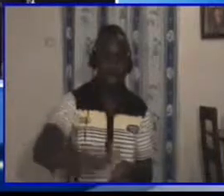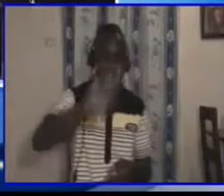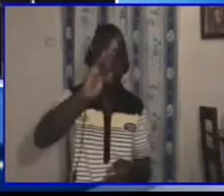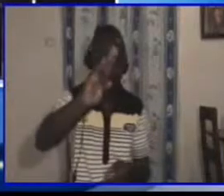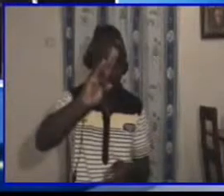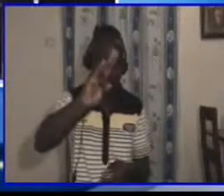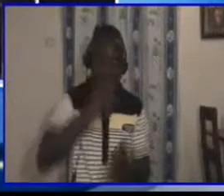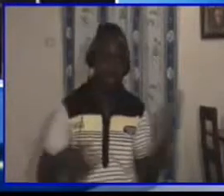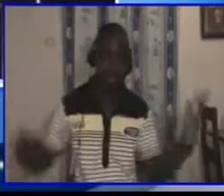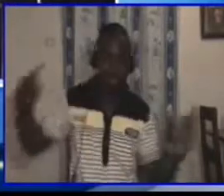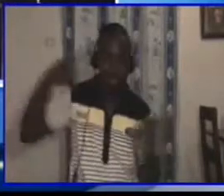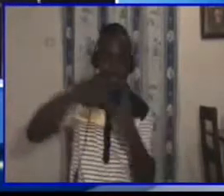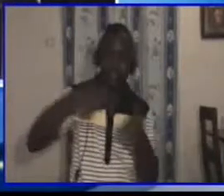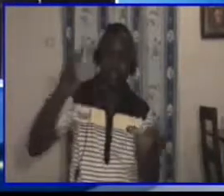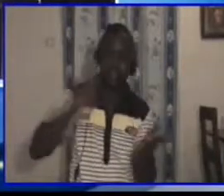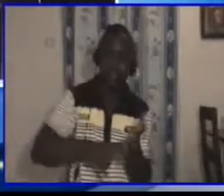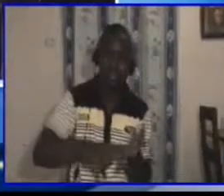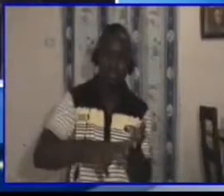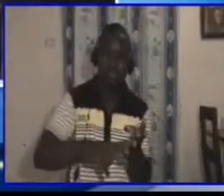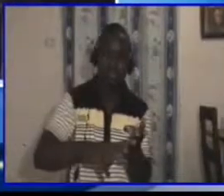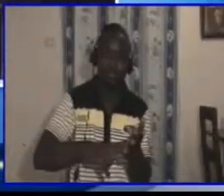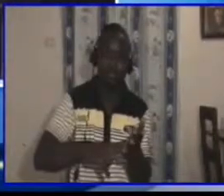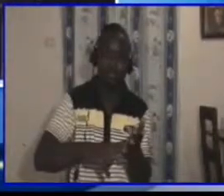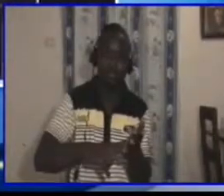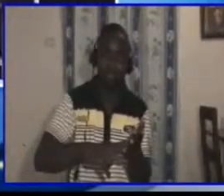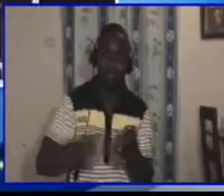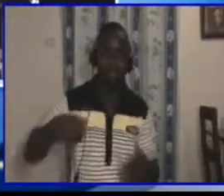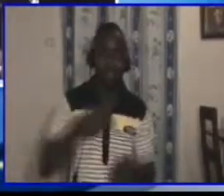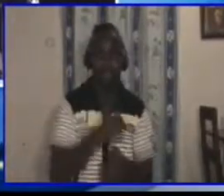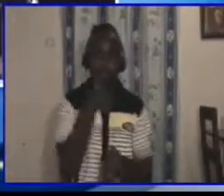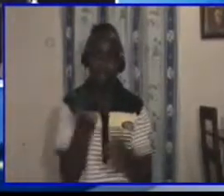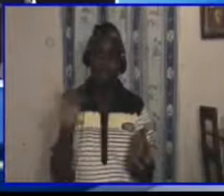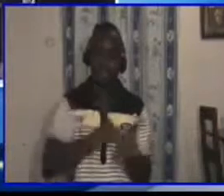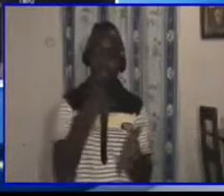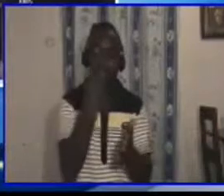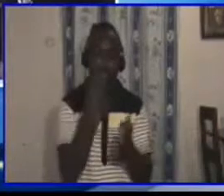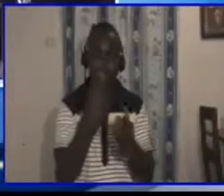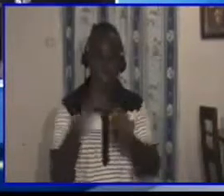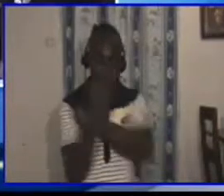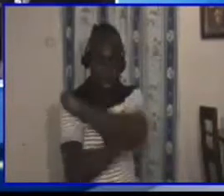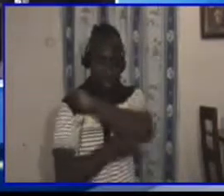le dodici tribù ritornano nella terra promessa